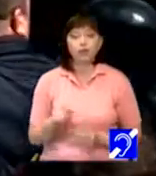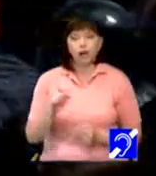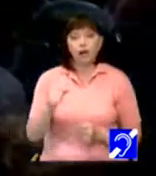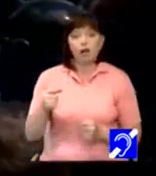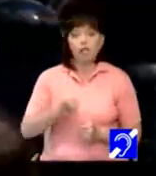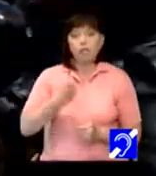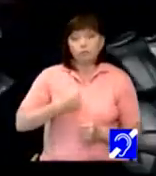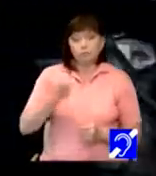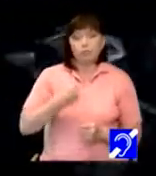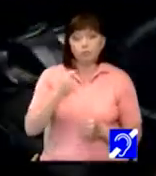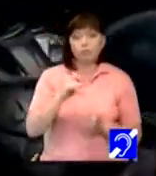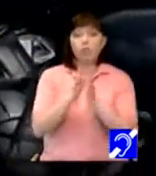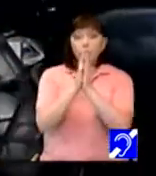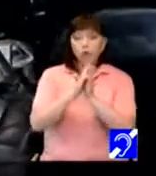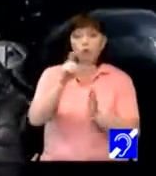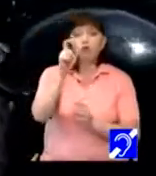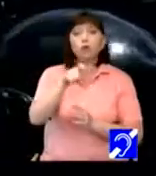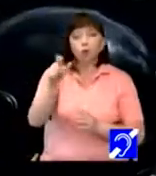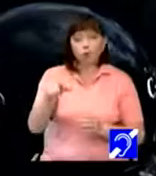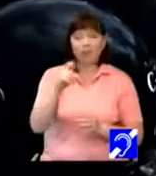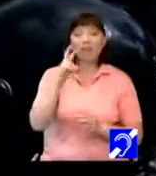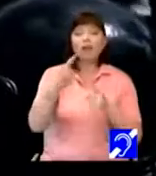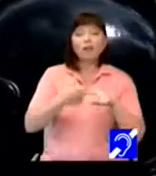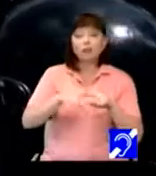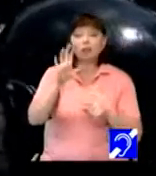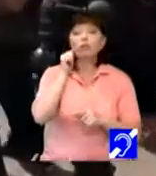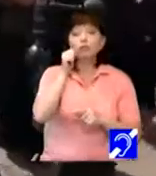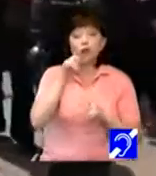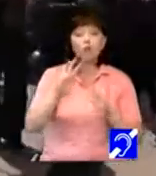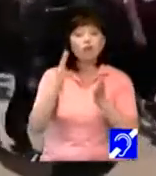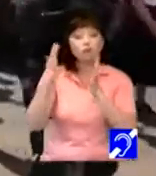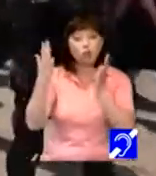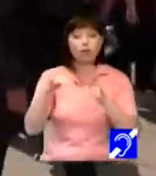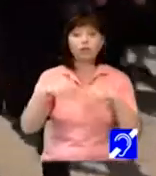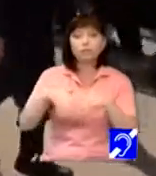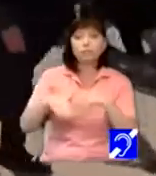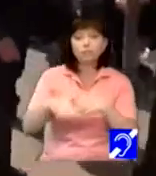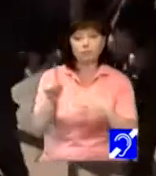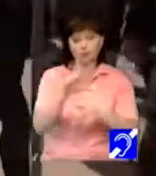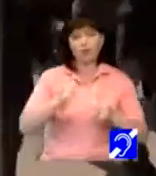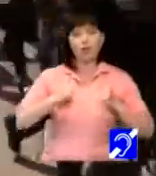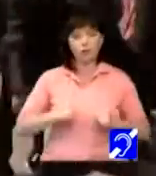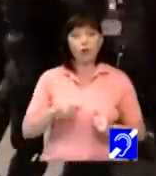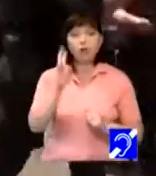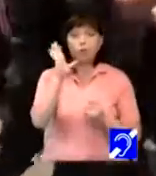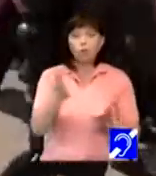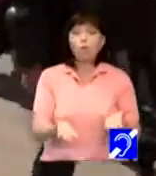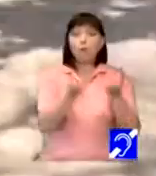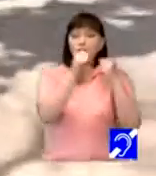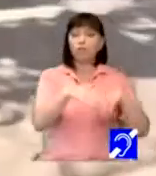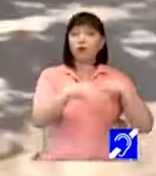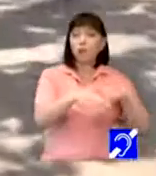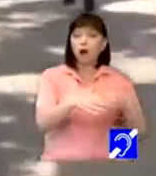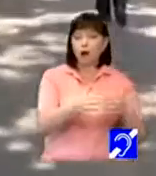Forțele de ordine îndeamnă participanții la evenimentele de mâine la calm și înțelegere. Cei care vor veni la Marșul Solidarității, dar și cei care